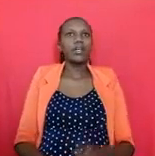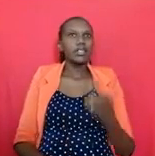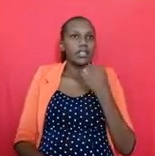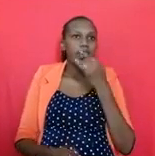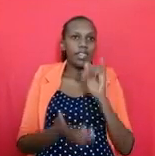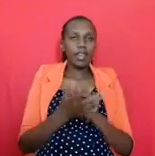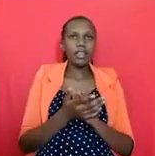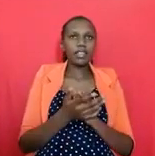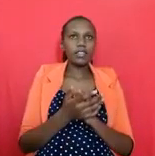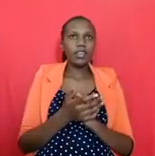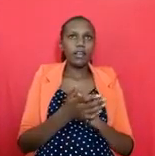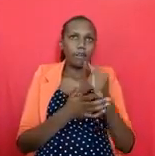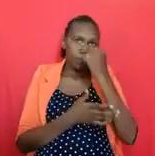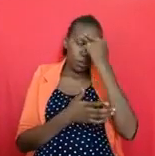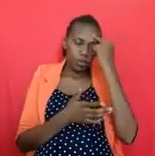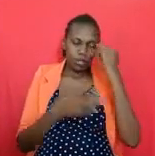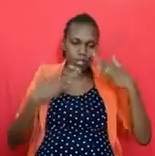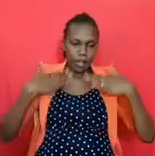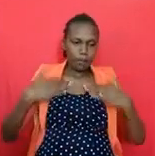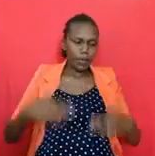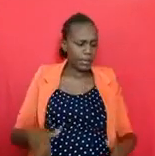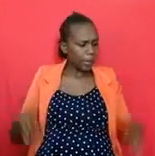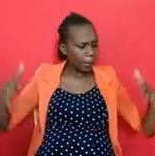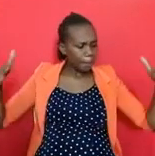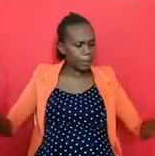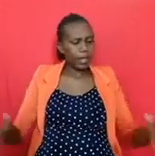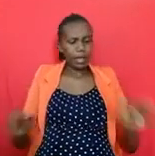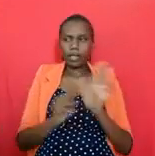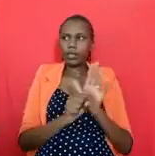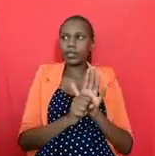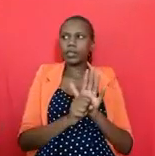magatua matua tondu mwiri wao ni umathinitie muno